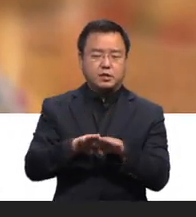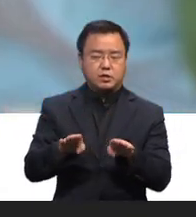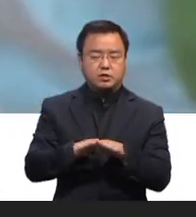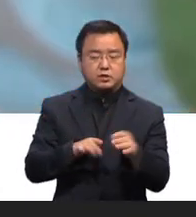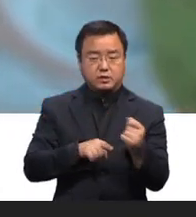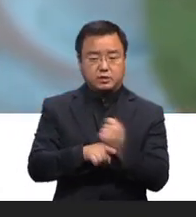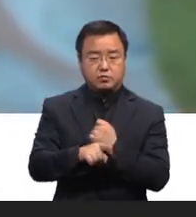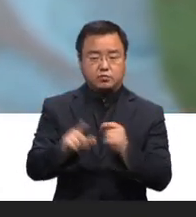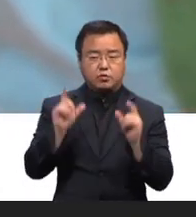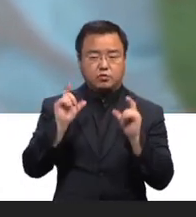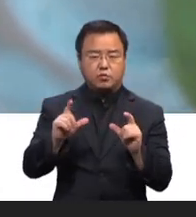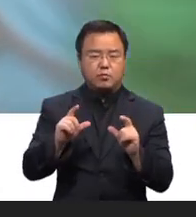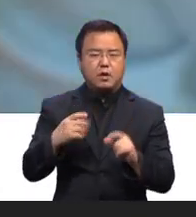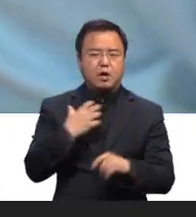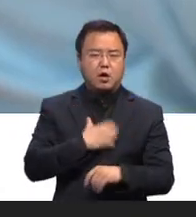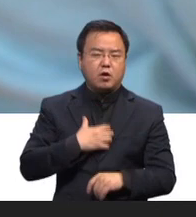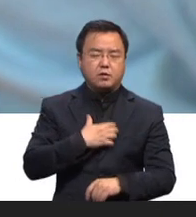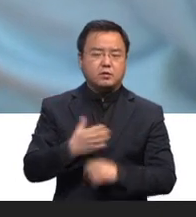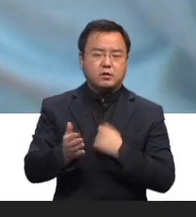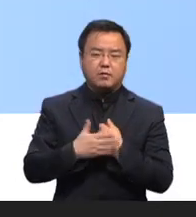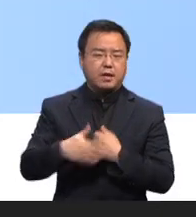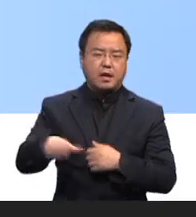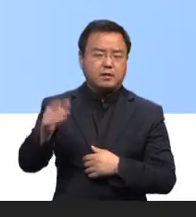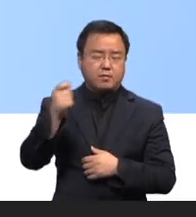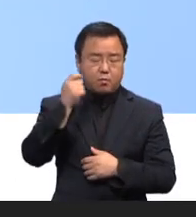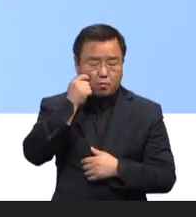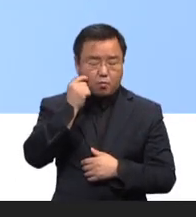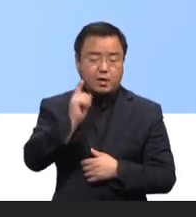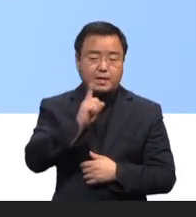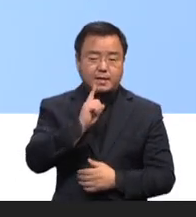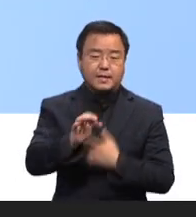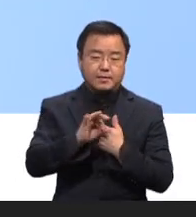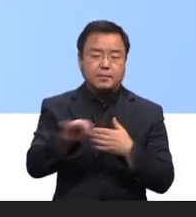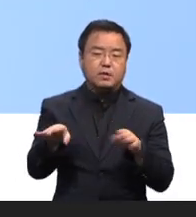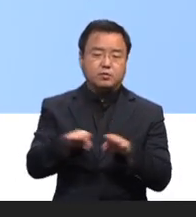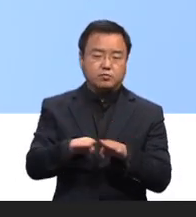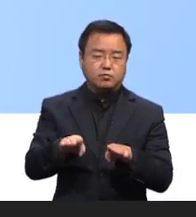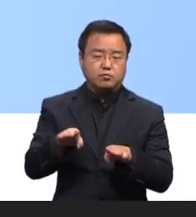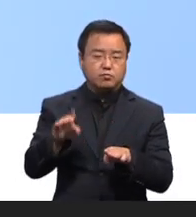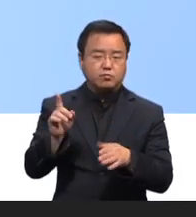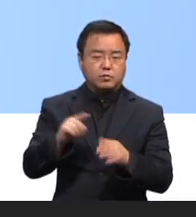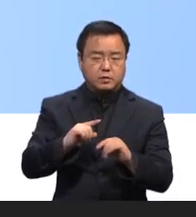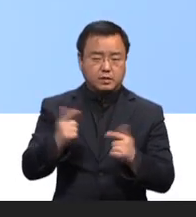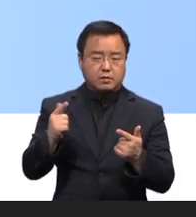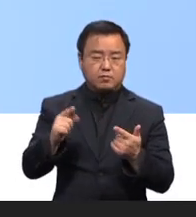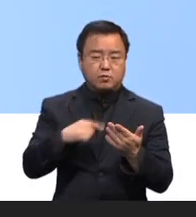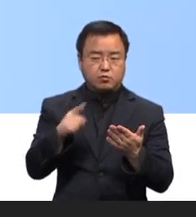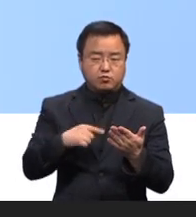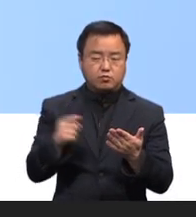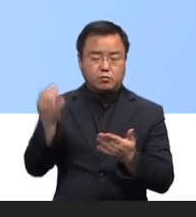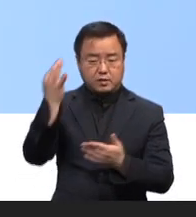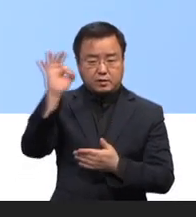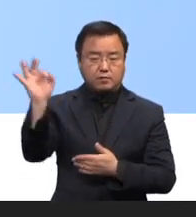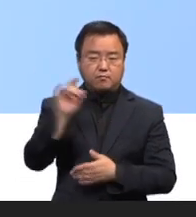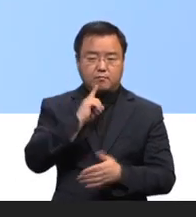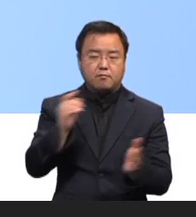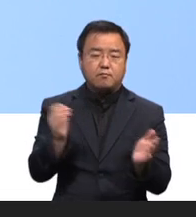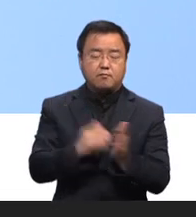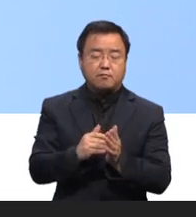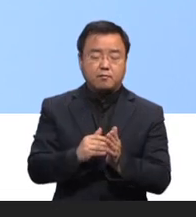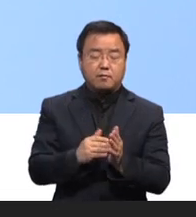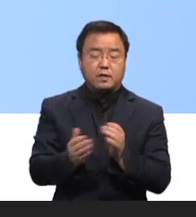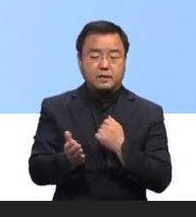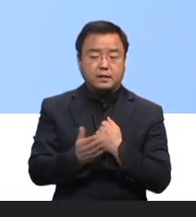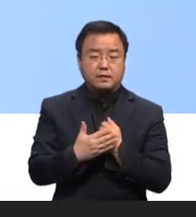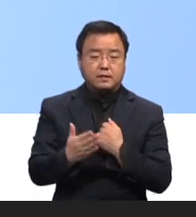불안하기 때문에 못가겠다 이렇게 통보를 하고 결석을 하면 출석으로 인정이 된다는 것이거든요 예 출석으로 다 인정이 되기때문에